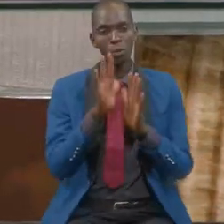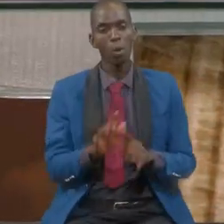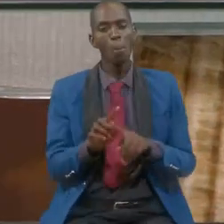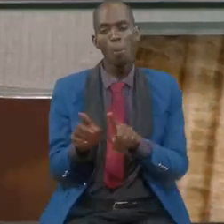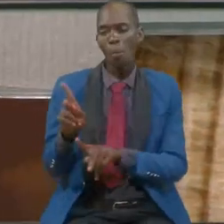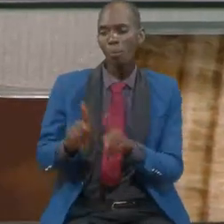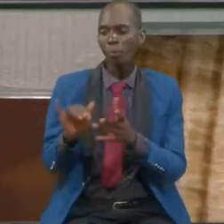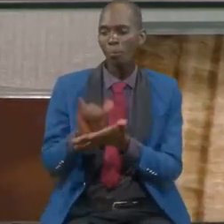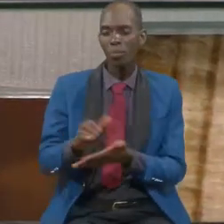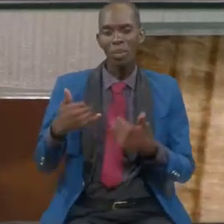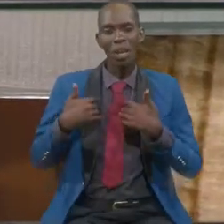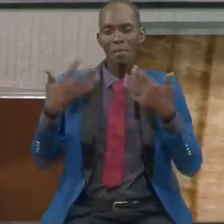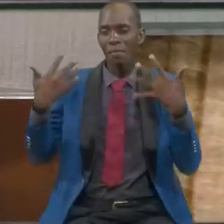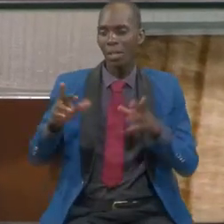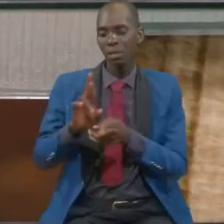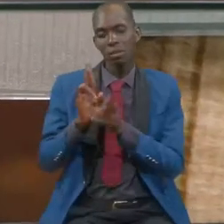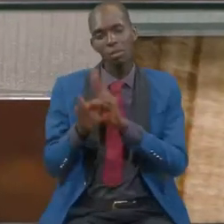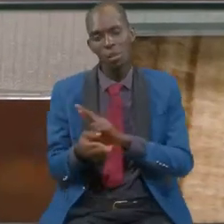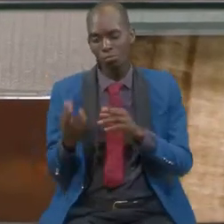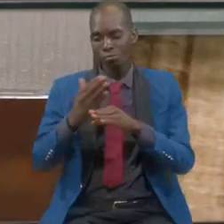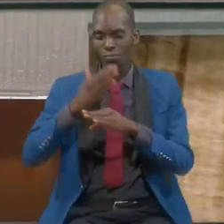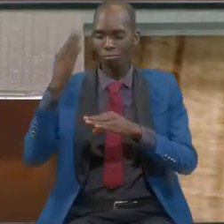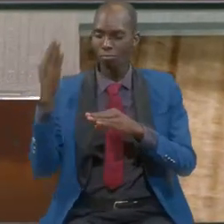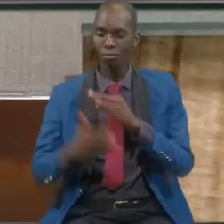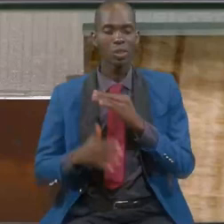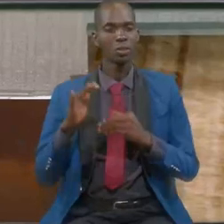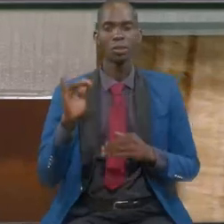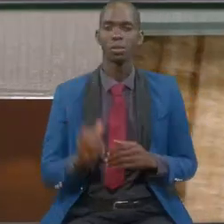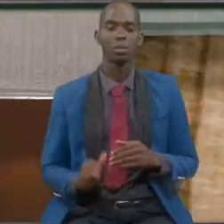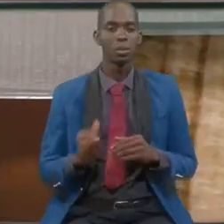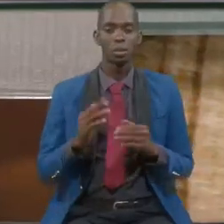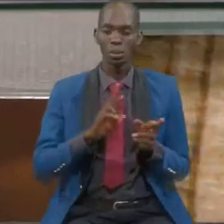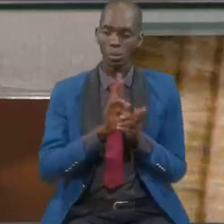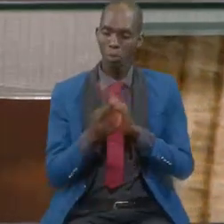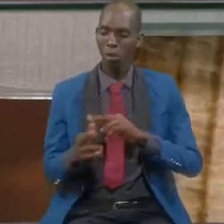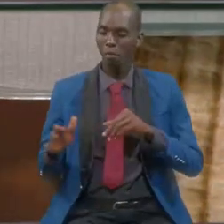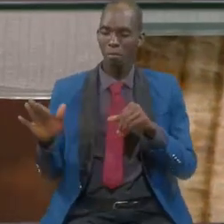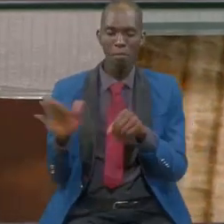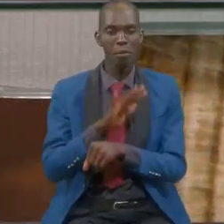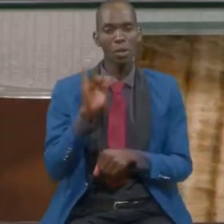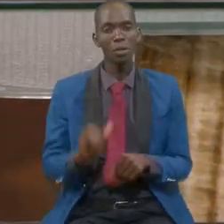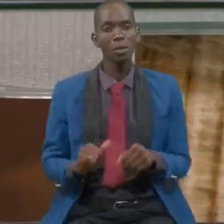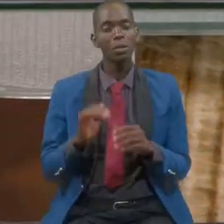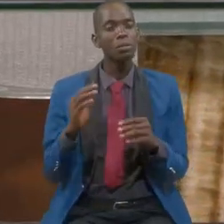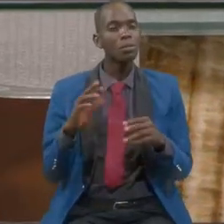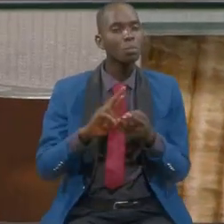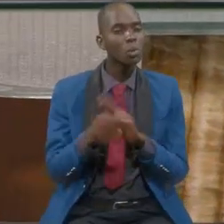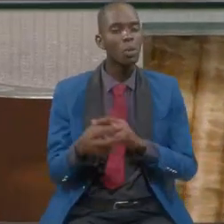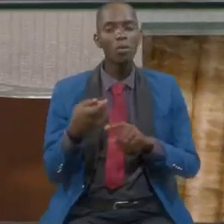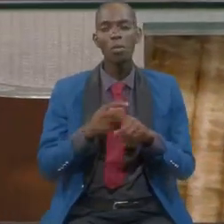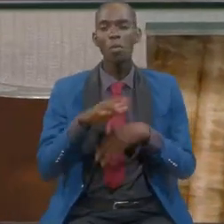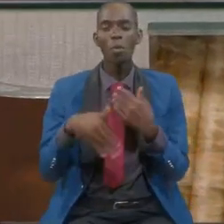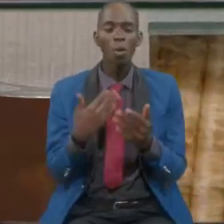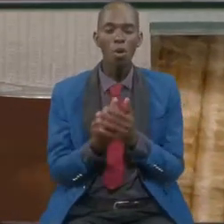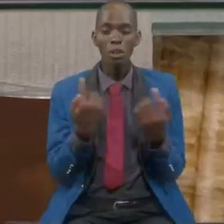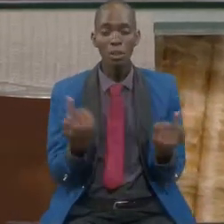ceux qui se sont repentis entièrement, se sont repentis parfaitement, ils sont repentis de tout